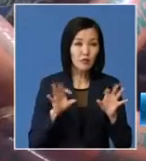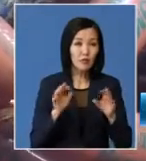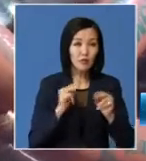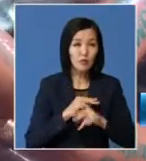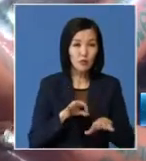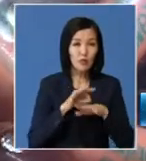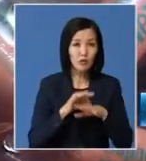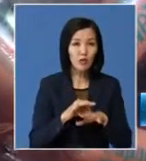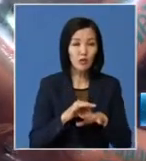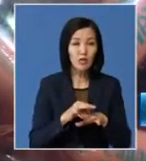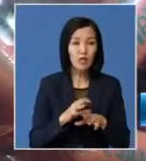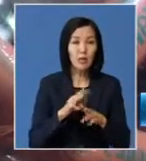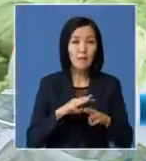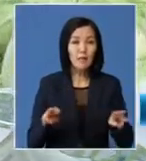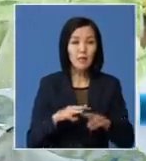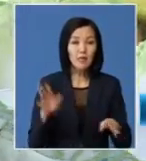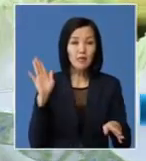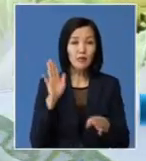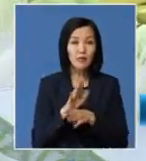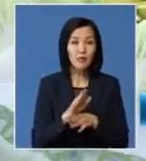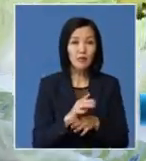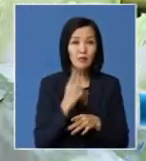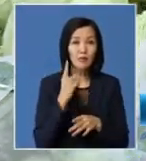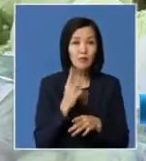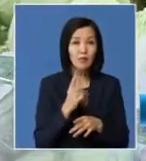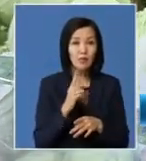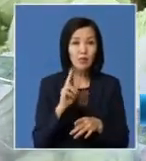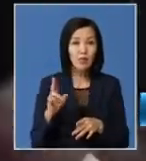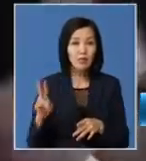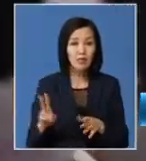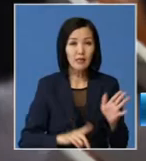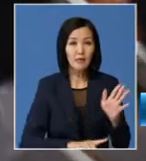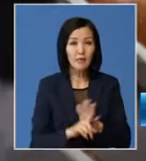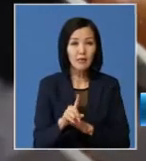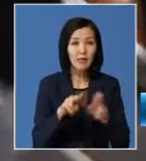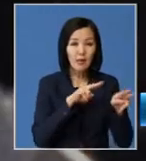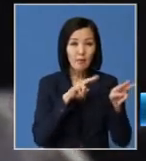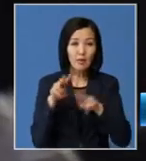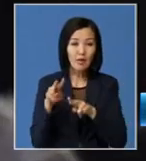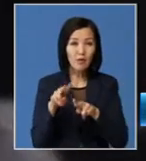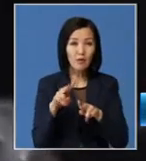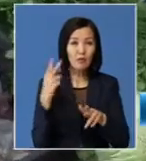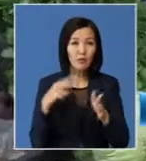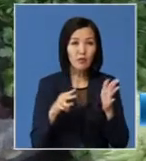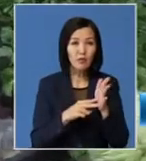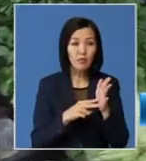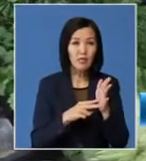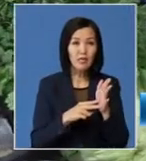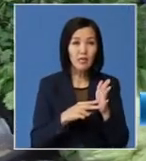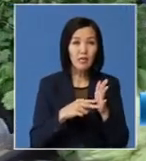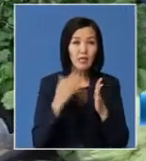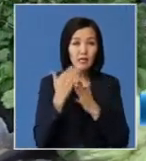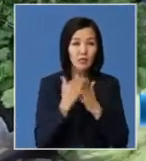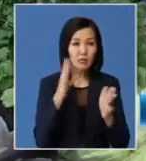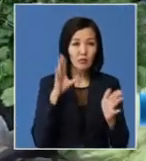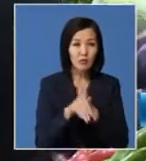кету керек, қаржы министрінің бұйрығымен осы жылдың 1 қазанынан кассалық бақылау аппараттарын қолдануға 27 режим қосылған. Яғни